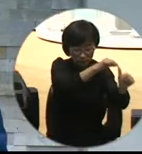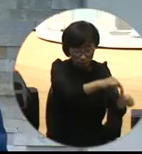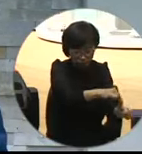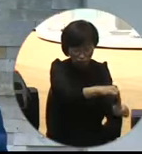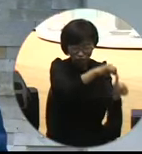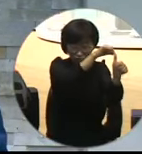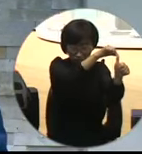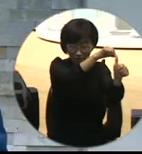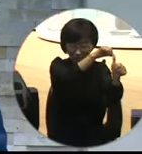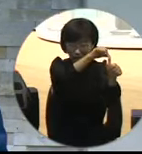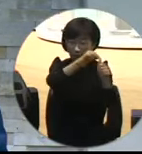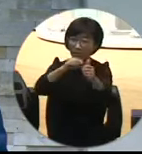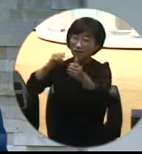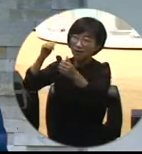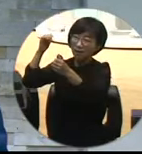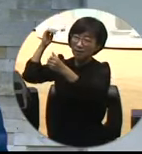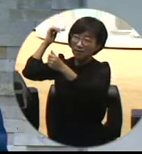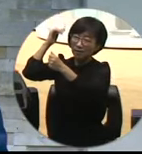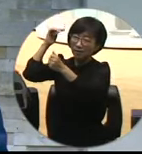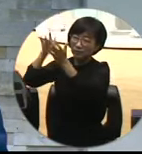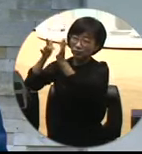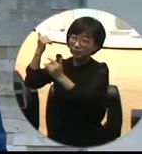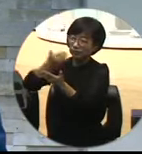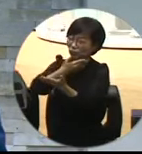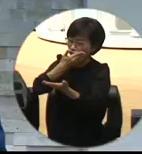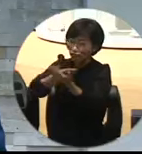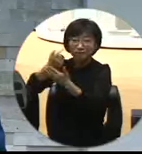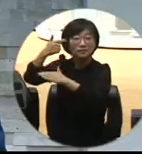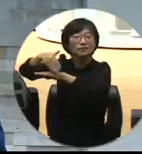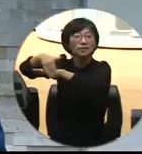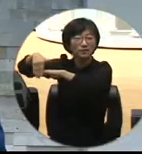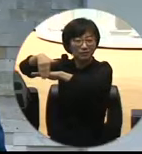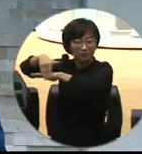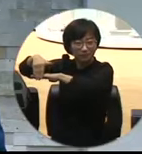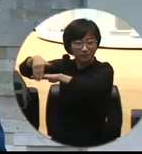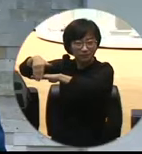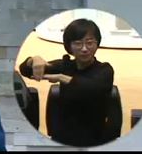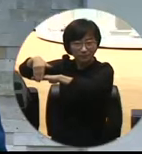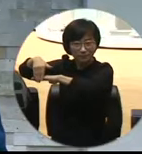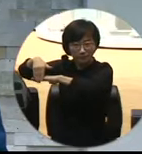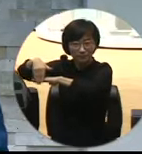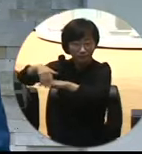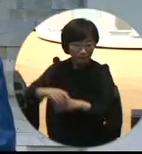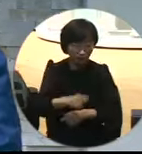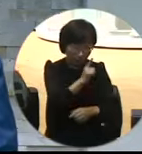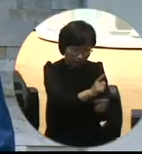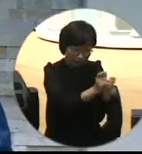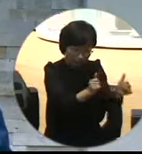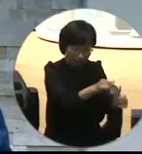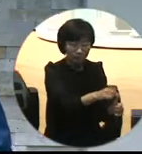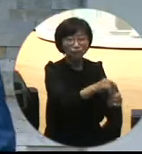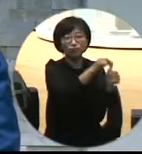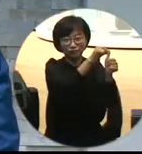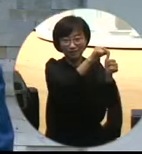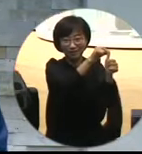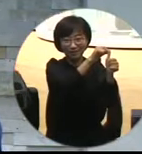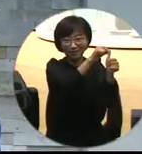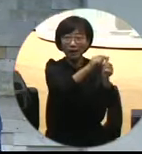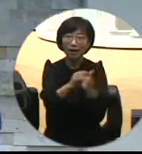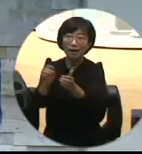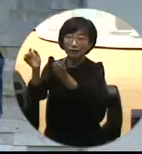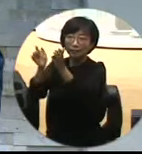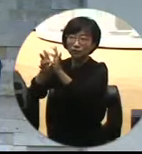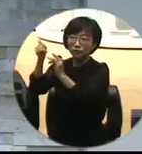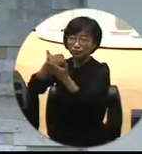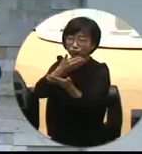가치예요. 핵심 가치. 한 영혼을 살리는 것. 우리는 이런 주님의 핵심